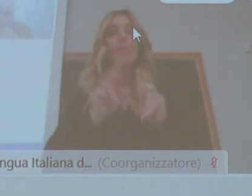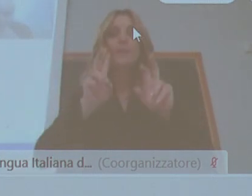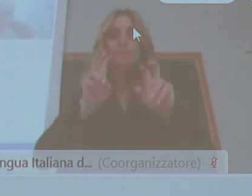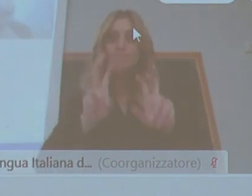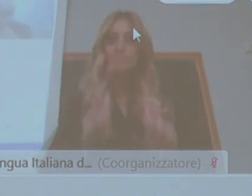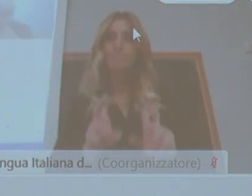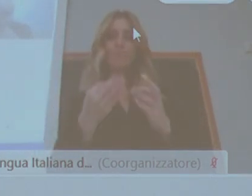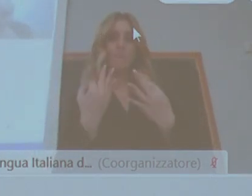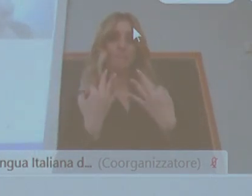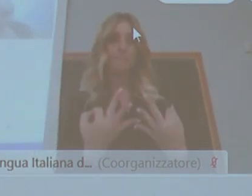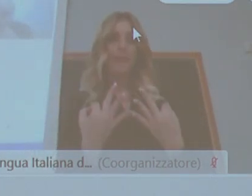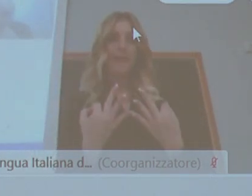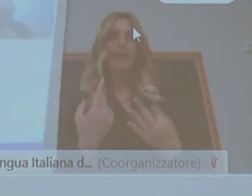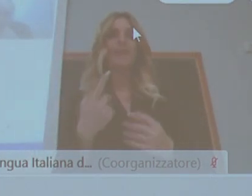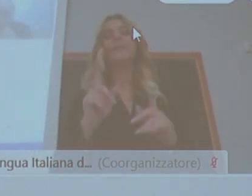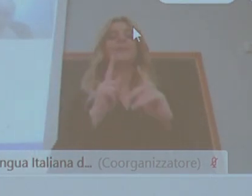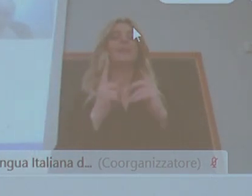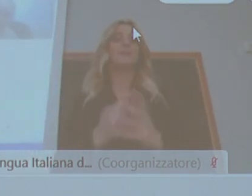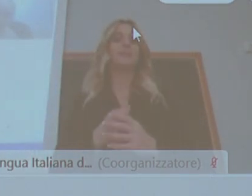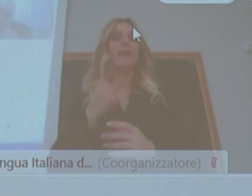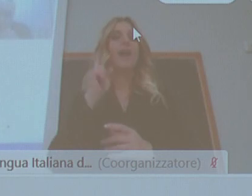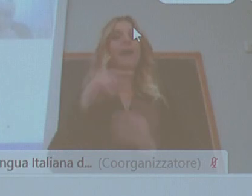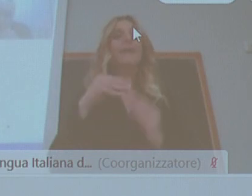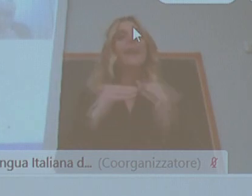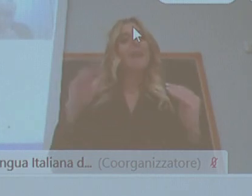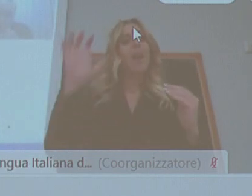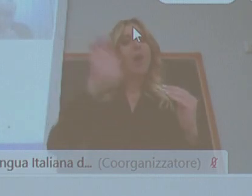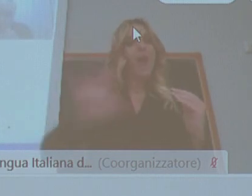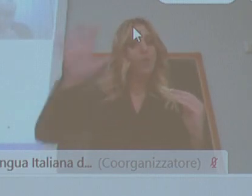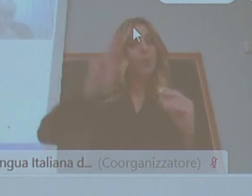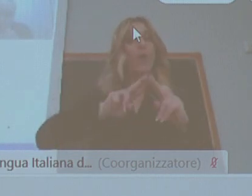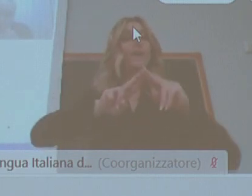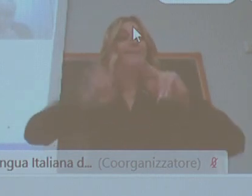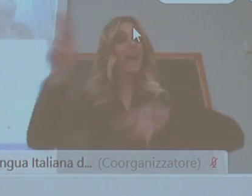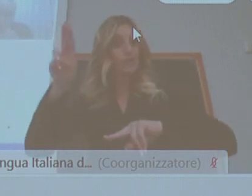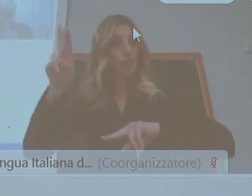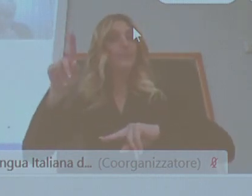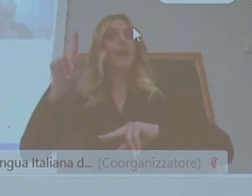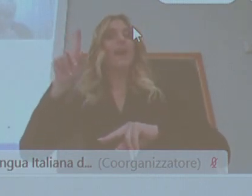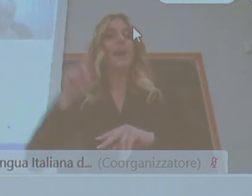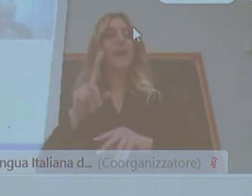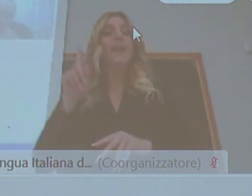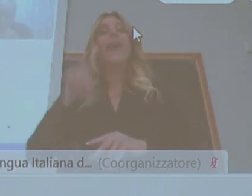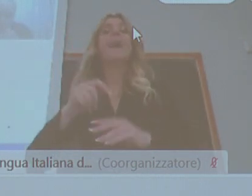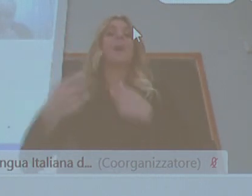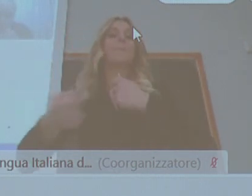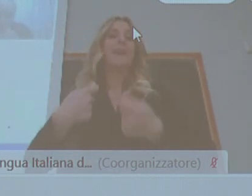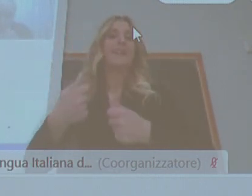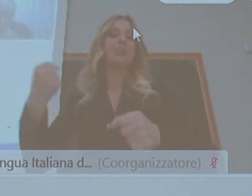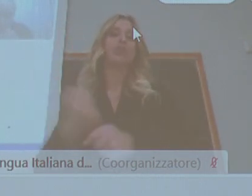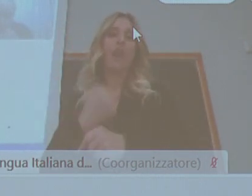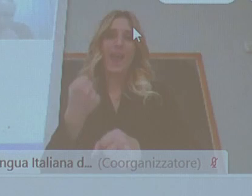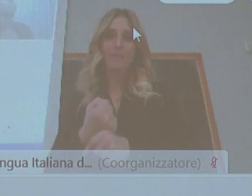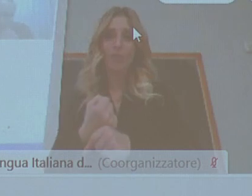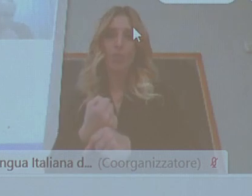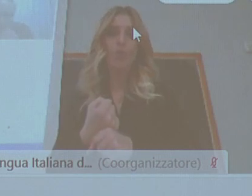l'analisi di uno scenario sia a livello europeo o nazionale di quello che è il mercato del lavoro, di quelli che